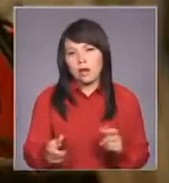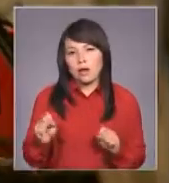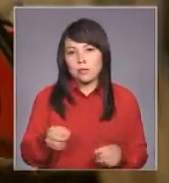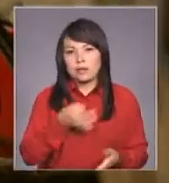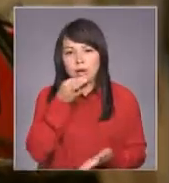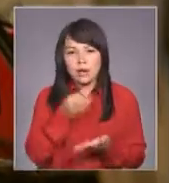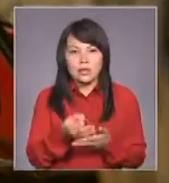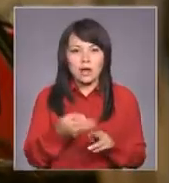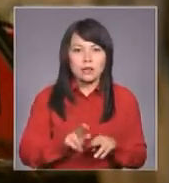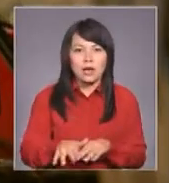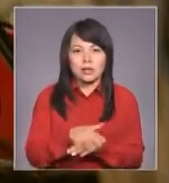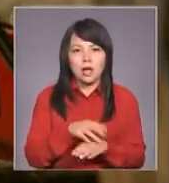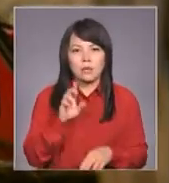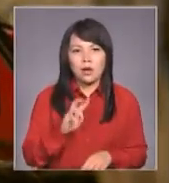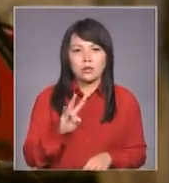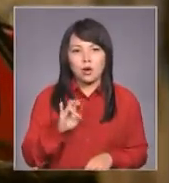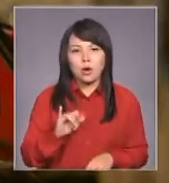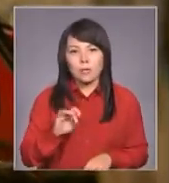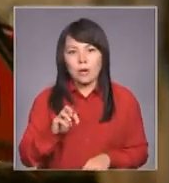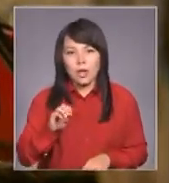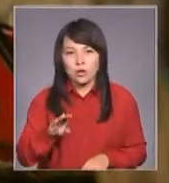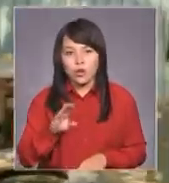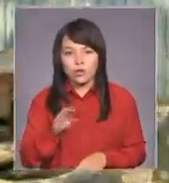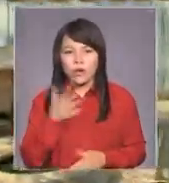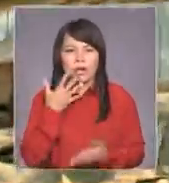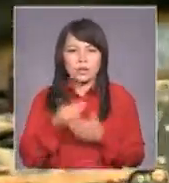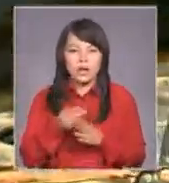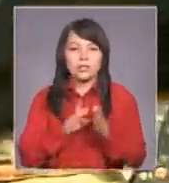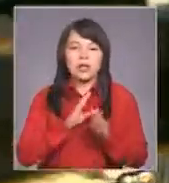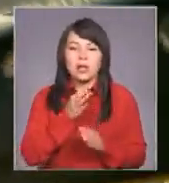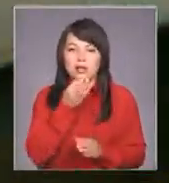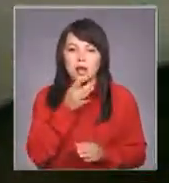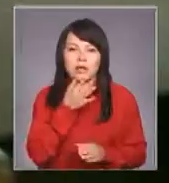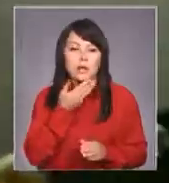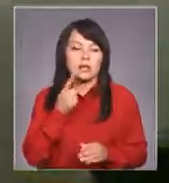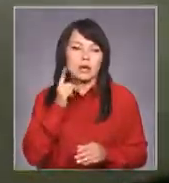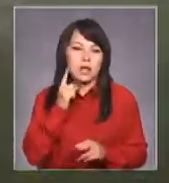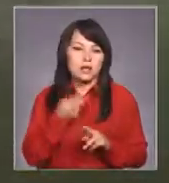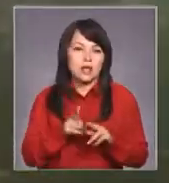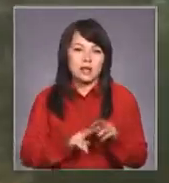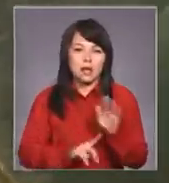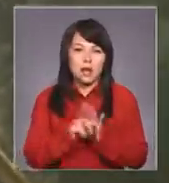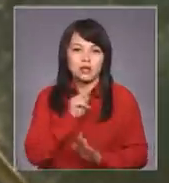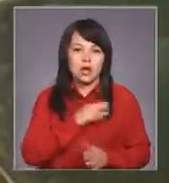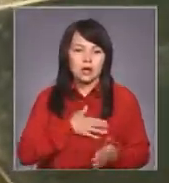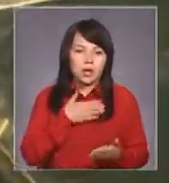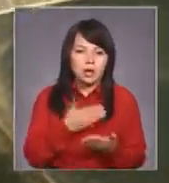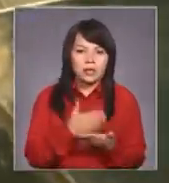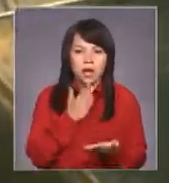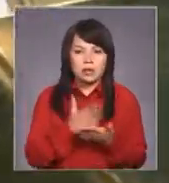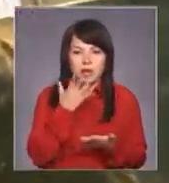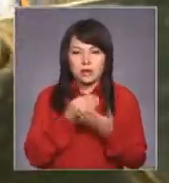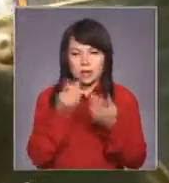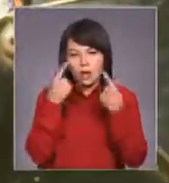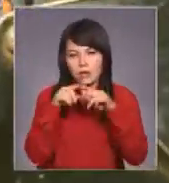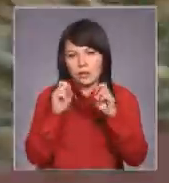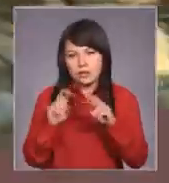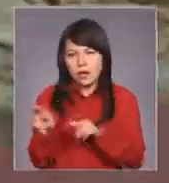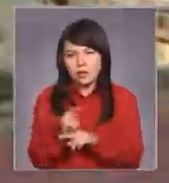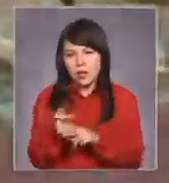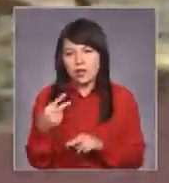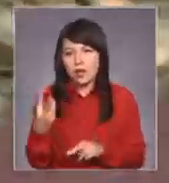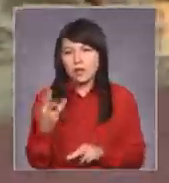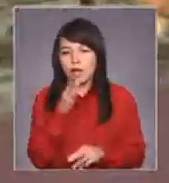болады. Бақытбек Нұрманбетов егістікке ерте араласты. Қажырлы қызметінің арқасында еселі өнімге қол жеткізген механизатор 23